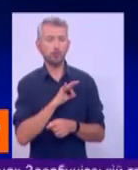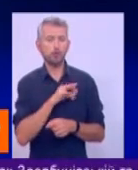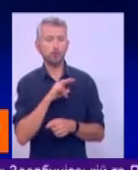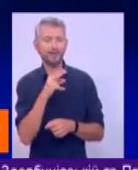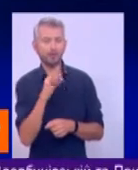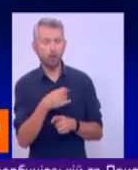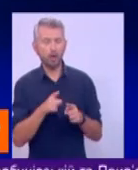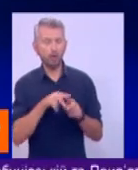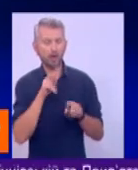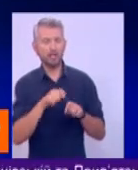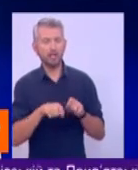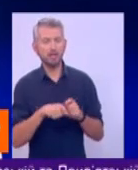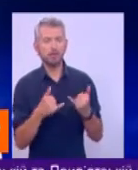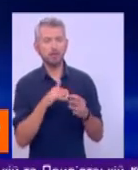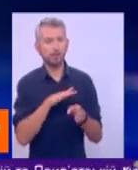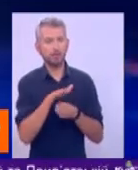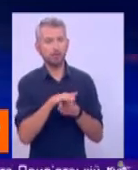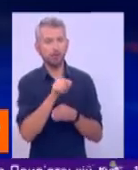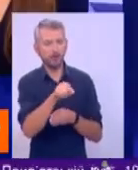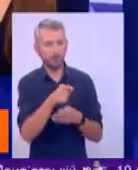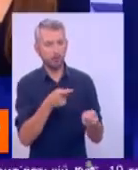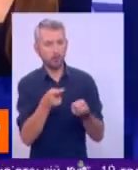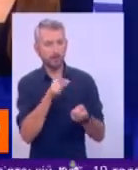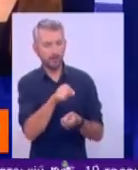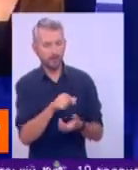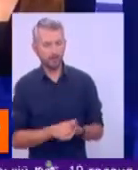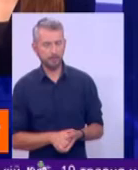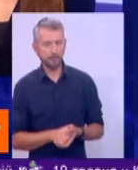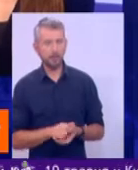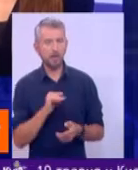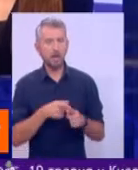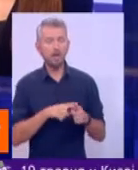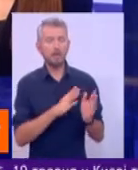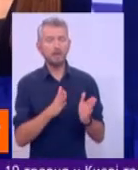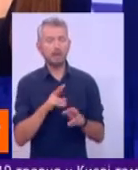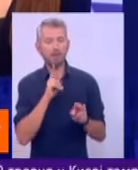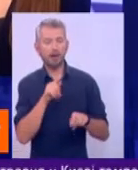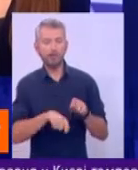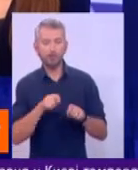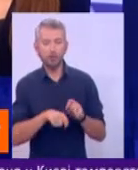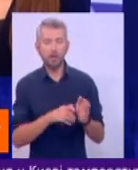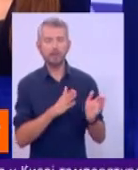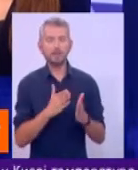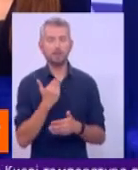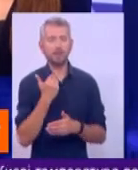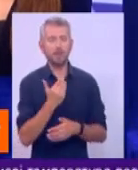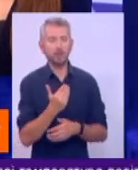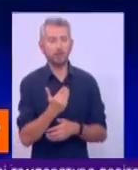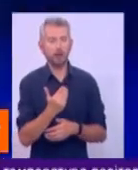которое контролирует теперь исполнителя, управителя. Да? Вот. И это система контроля и система